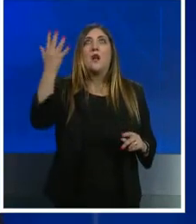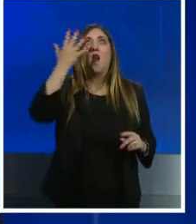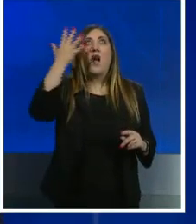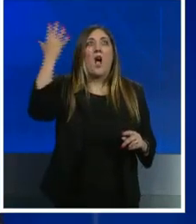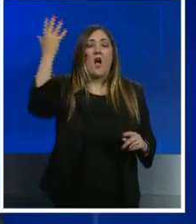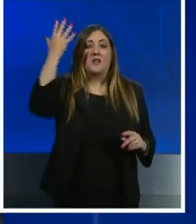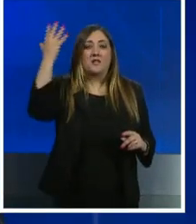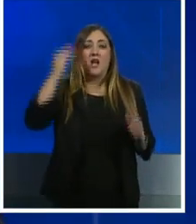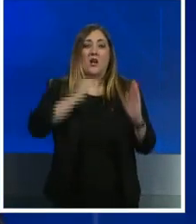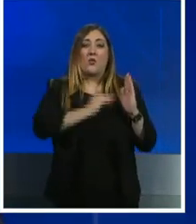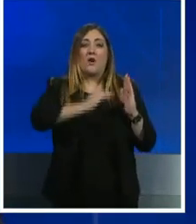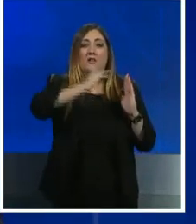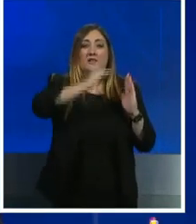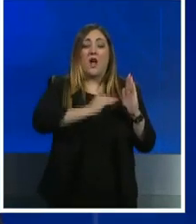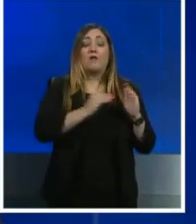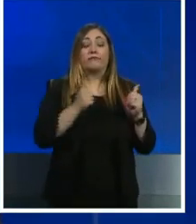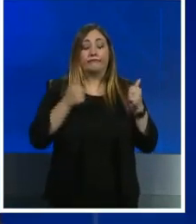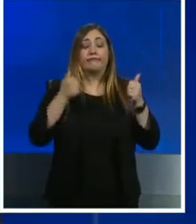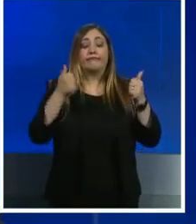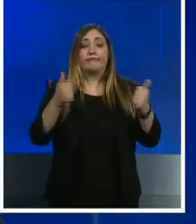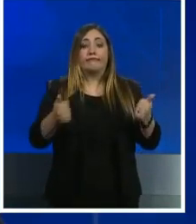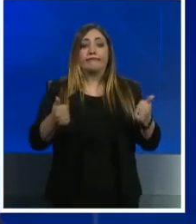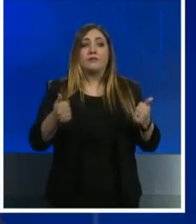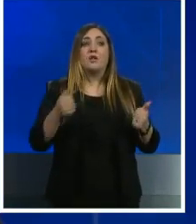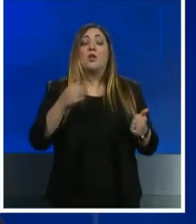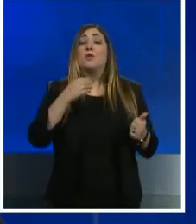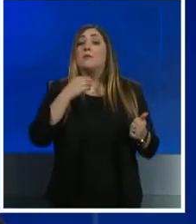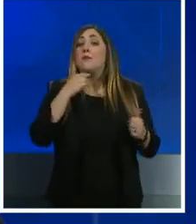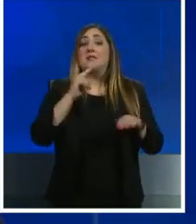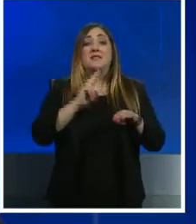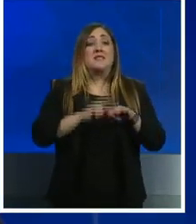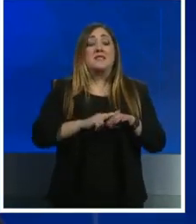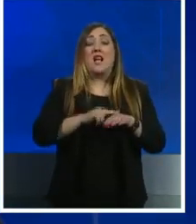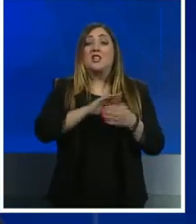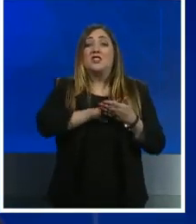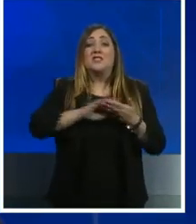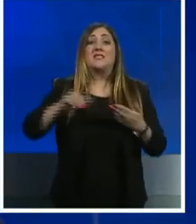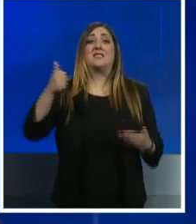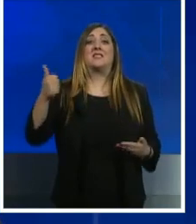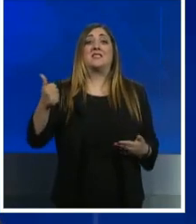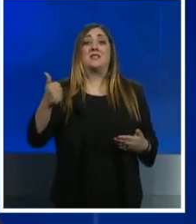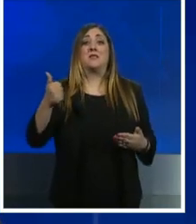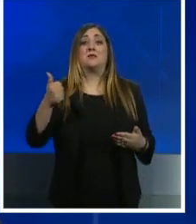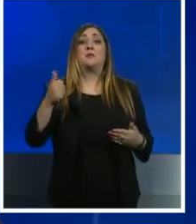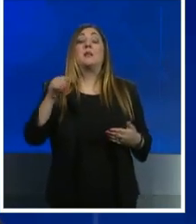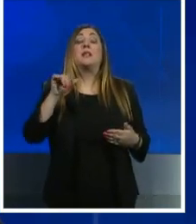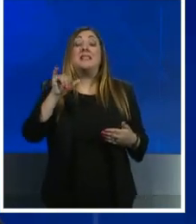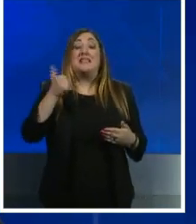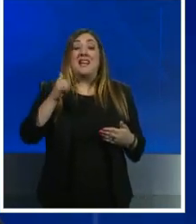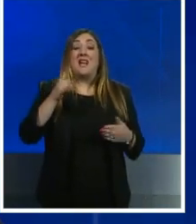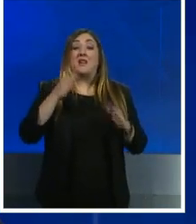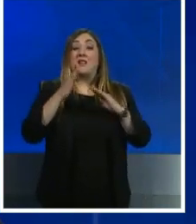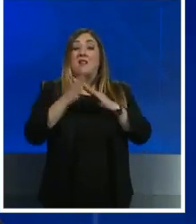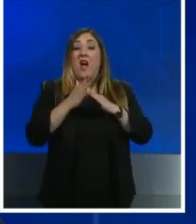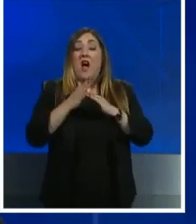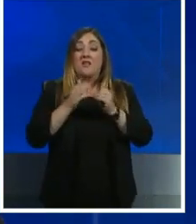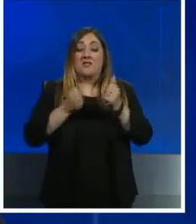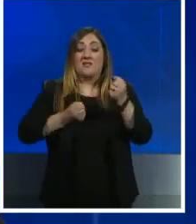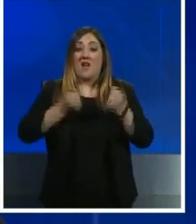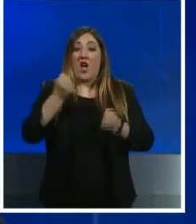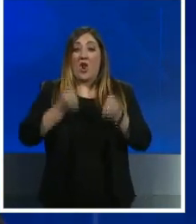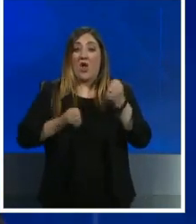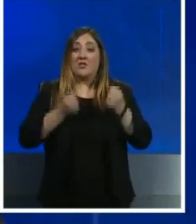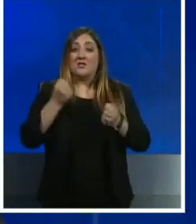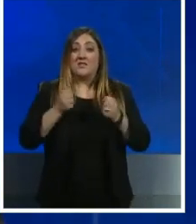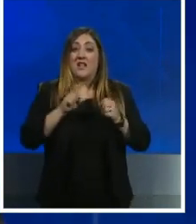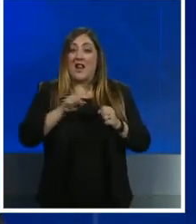waħda minnhom. U l-kwalità tal-arja mhijiex ħadd itjieb jekk mhux ħannaqsu l-karozzi mit-toroq. Mhux biżejjed li